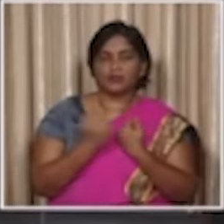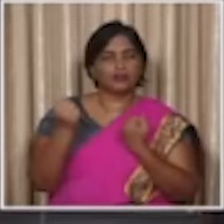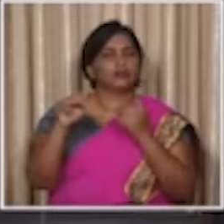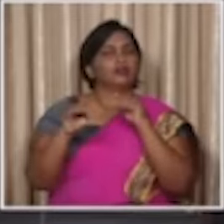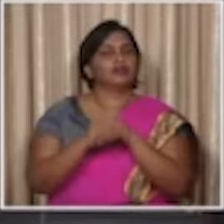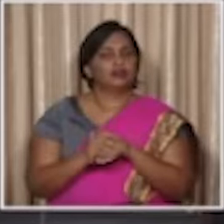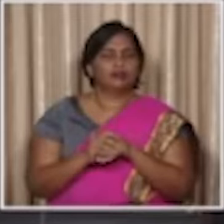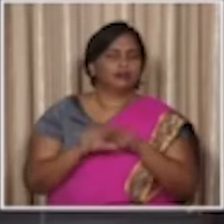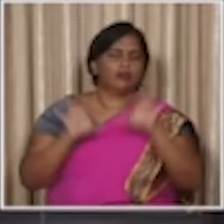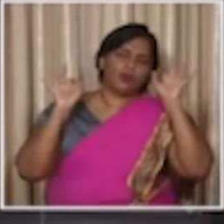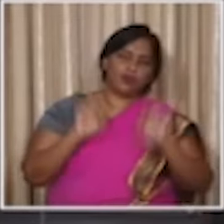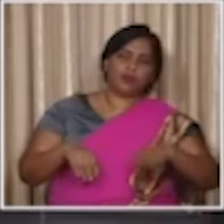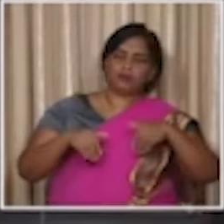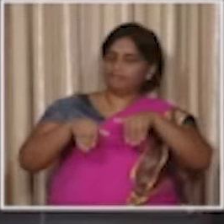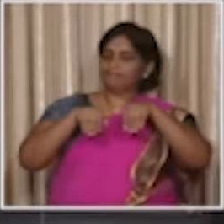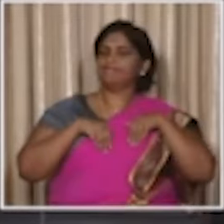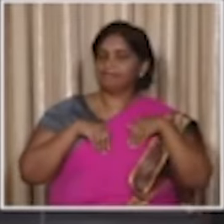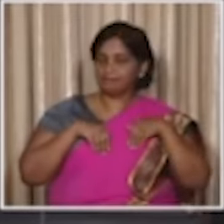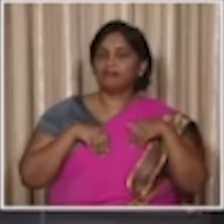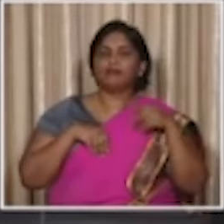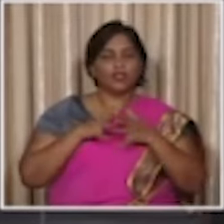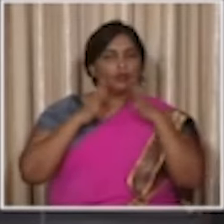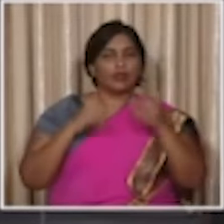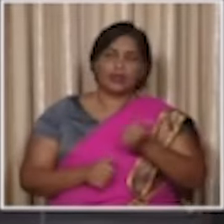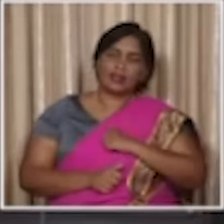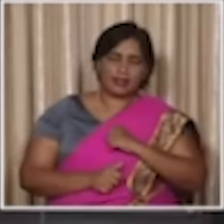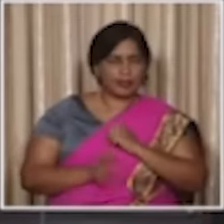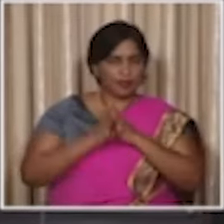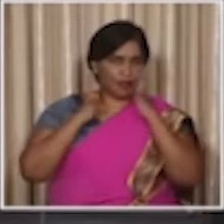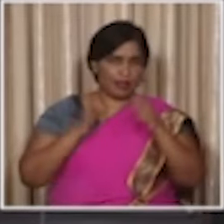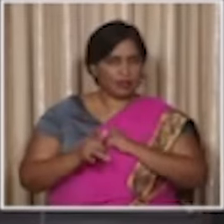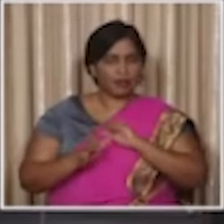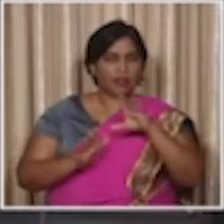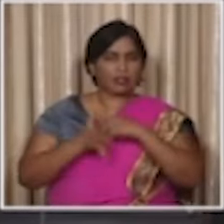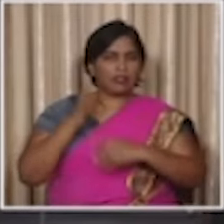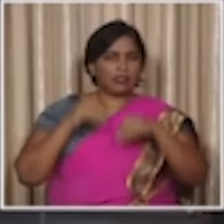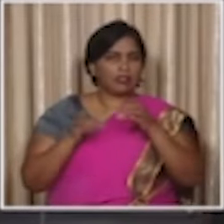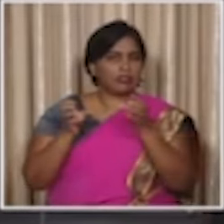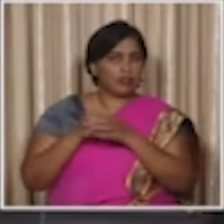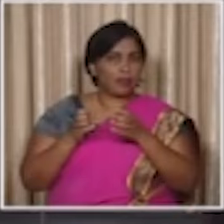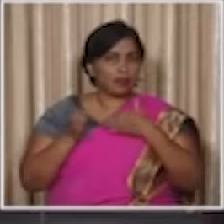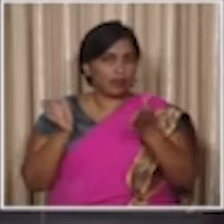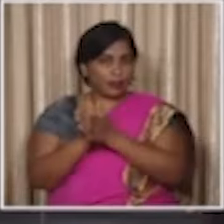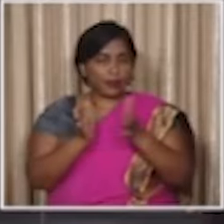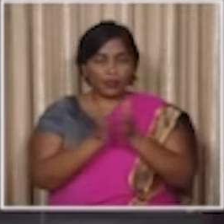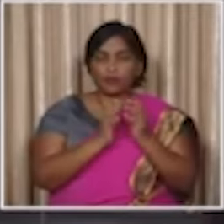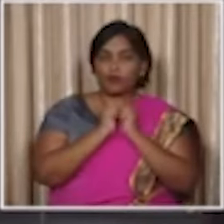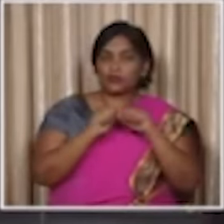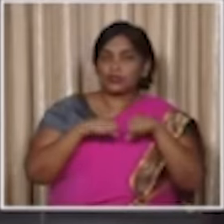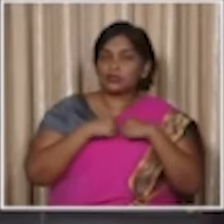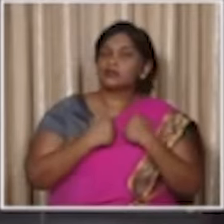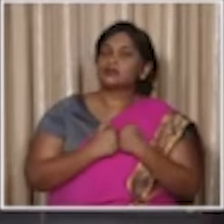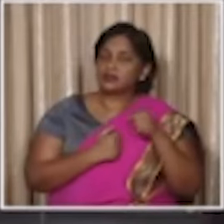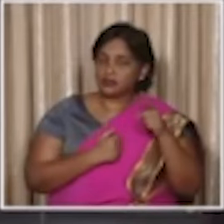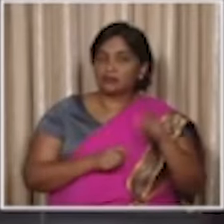සහභාගී වීමෙන් ඉවත් වුණා. ඒ අයටත් බහුතරය කැමතු වෙලා හිටියට දේශපාලන පක්ෂවලට සම්බන්ධ වෘත්තීය සමිති විසින්